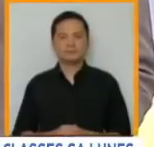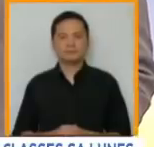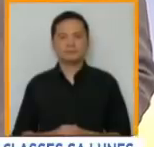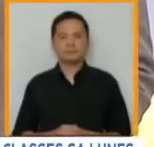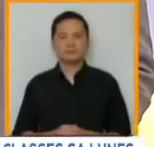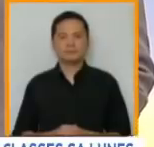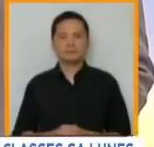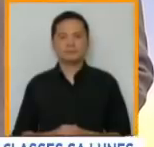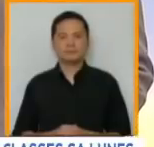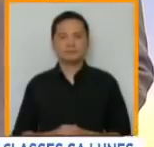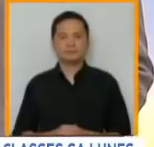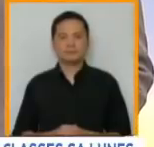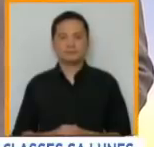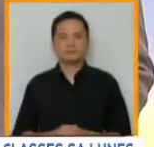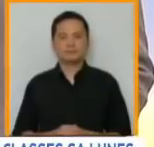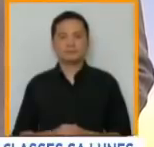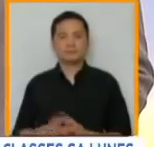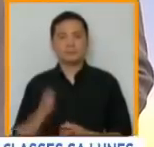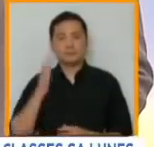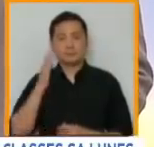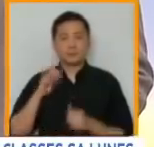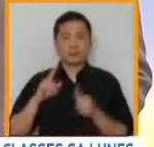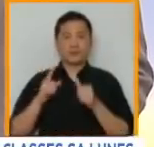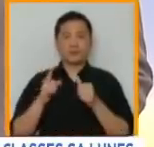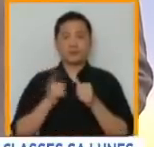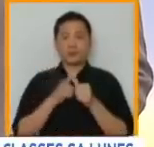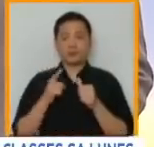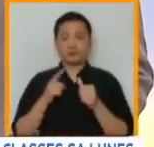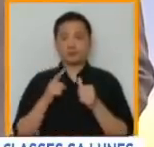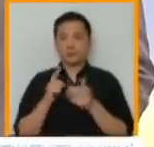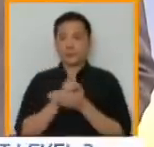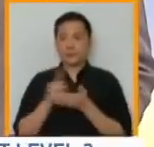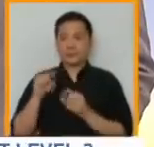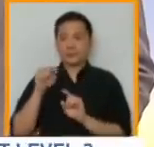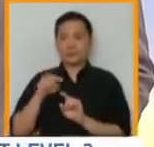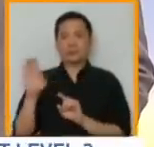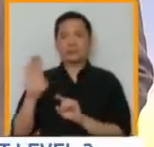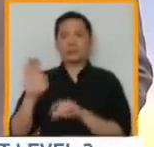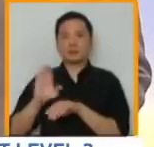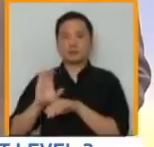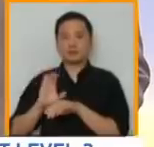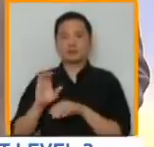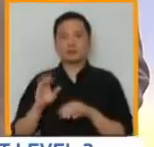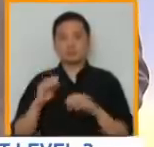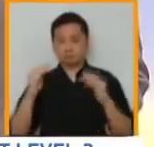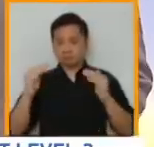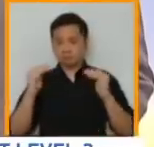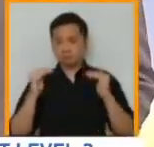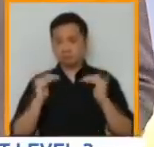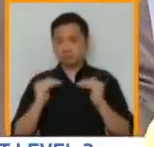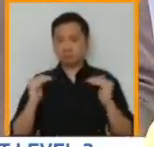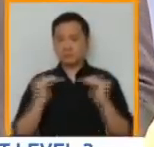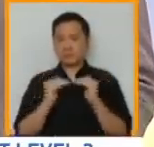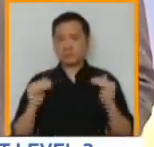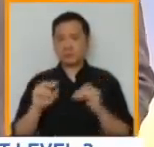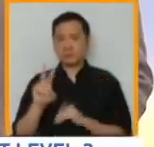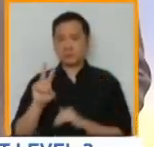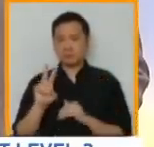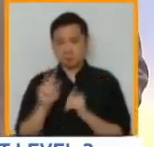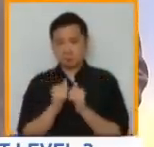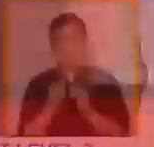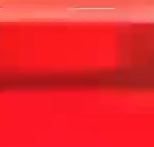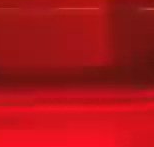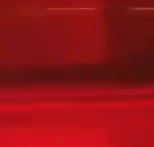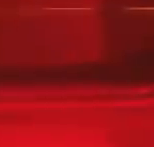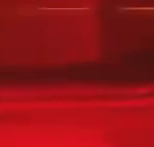First Baclaran Day po ngayon na nasa ilalim ng mas maluwag na Alert Level 2 ang Metro Manila. Mas marami na kaya ang nagsisimba? At live mula sa Baclaran,